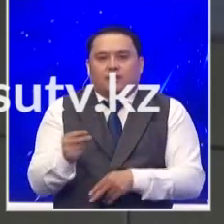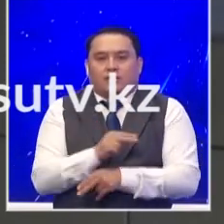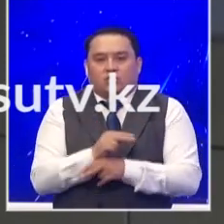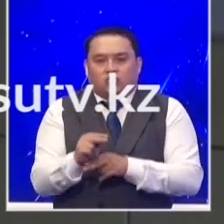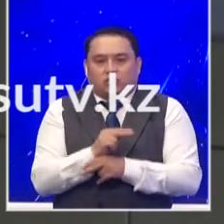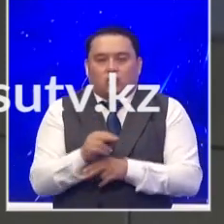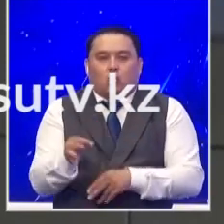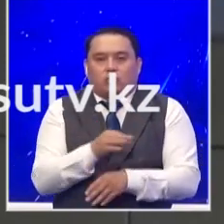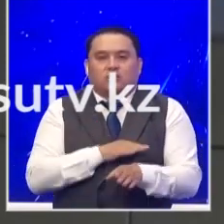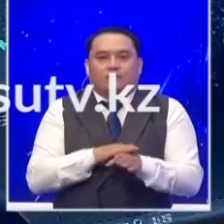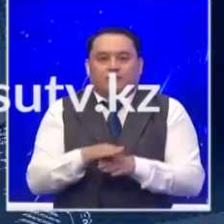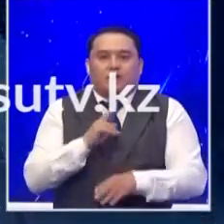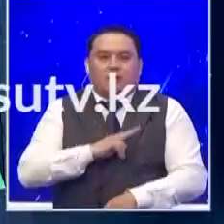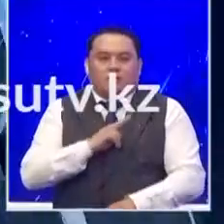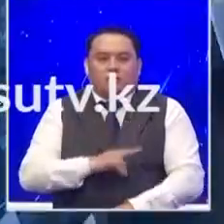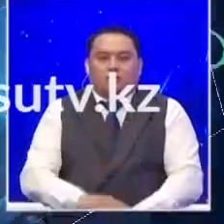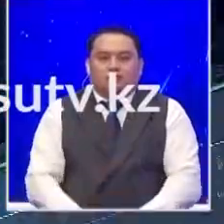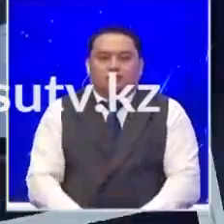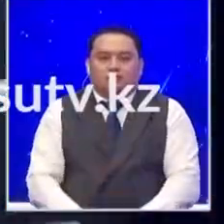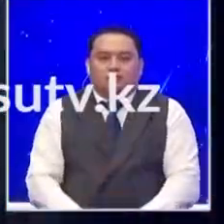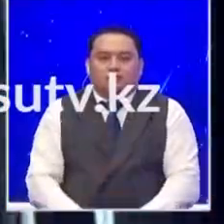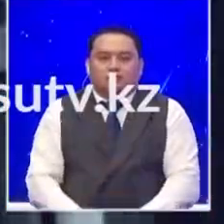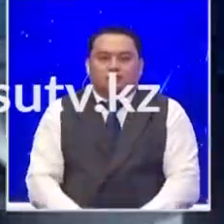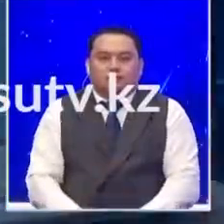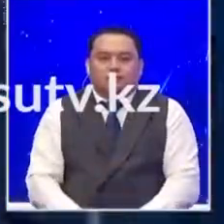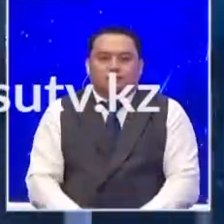целом область справляется с работой. Гульмира Тимиргалиева,